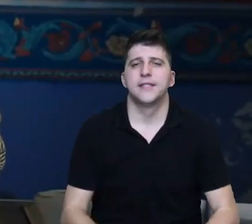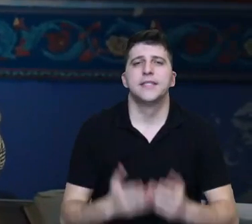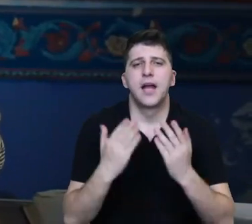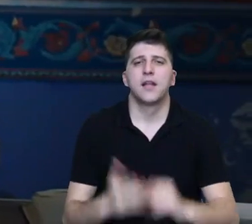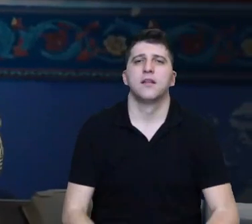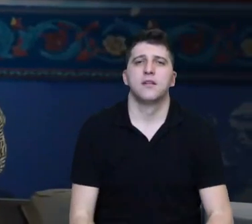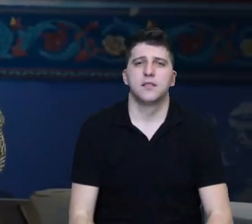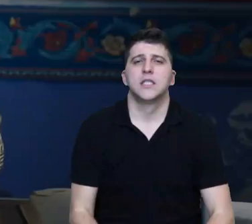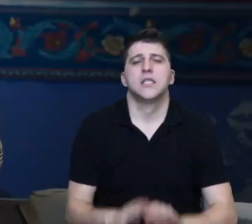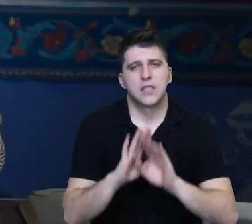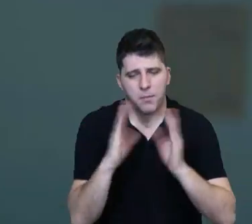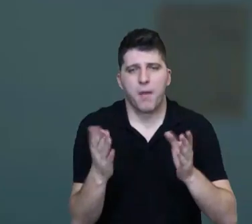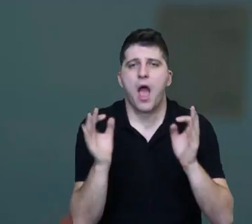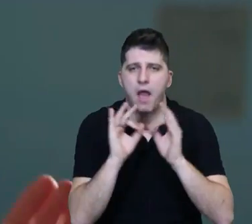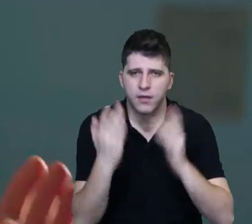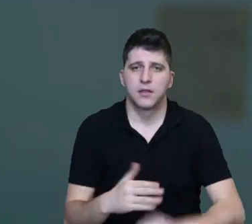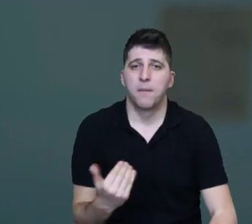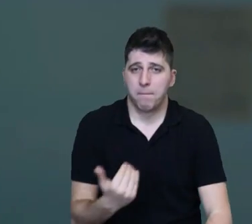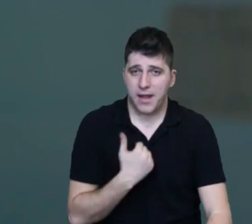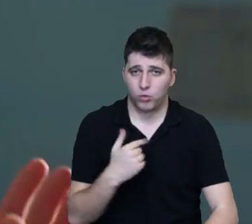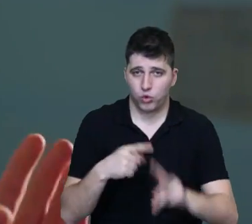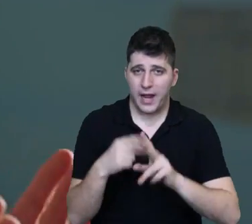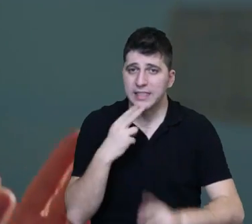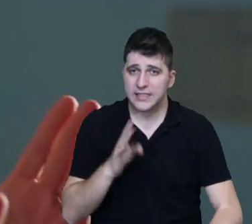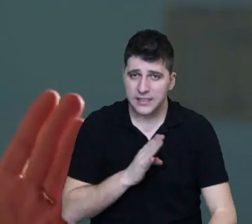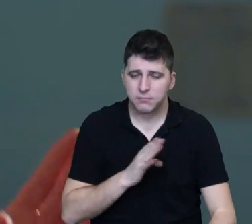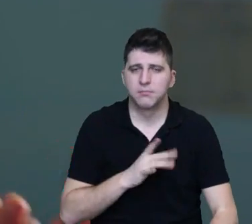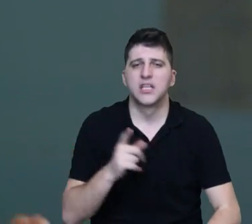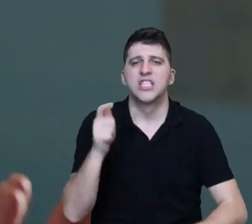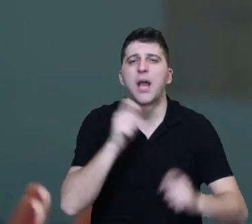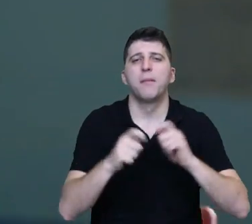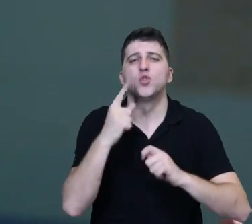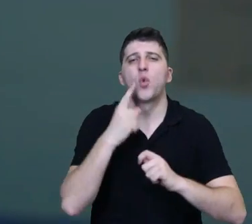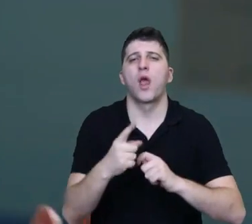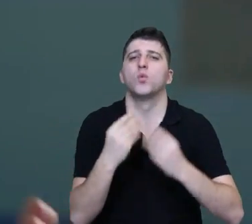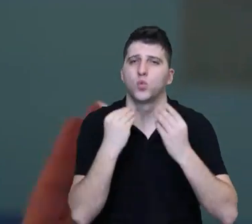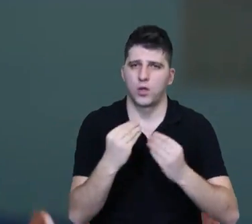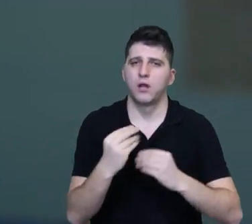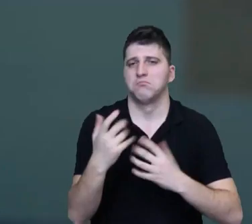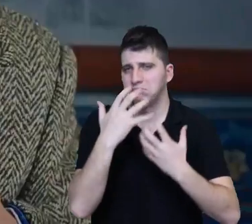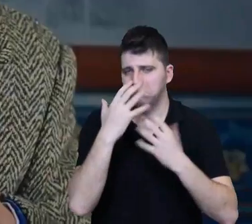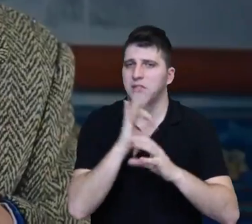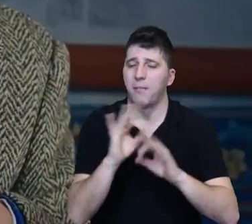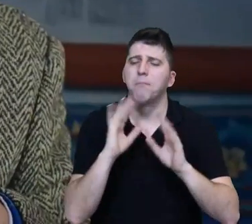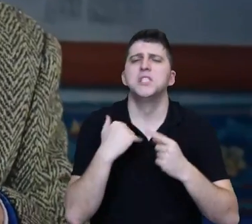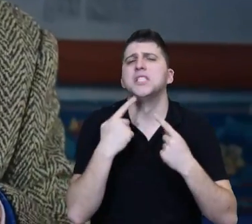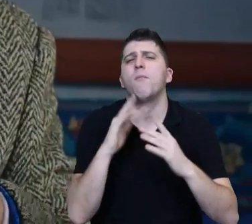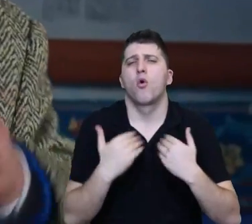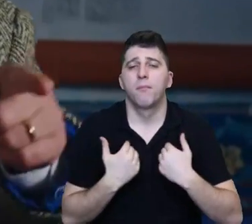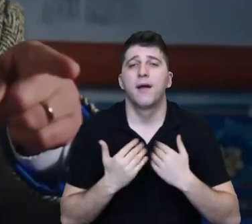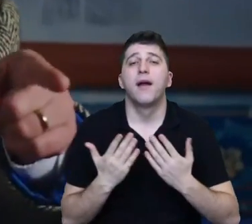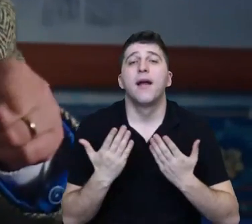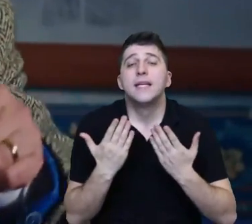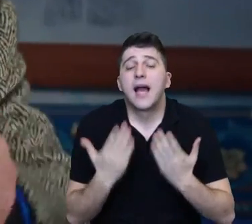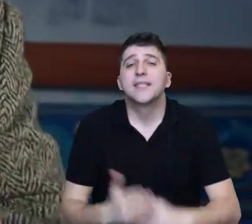Yani tamam, evet. Benim kübrem yapımcı olarak sizin ilginizi çekmiş olabilir. Ben buna bir şey demiyorum. Eyvallah.